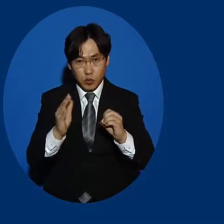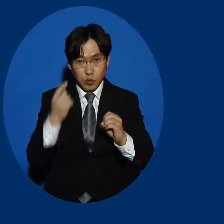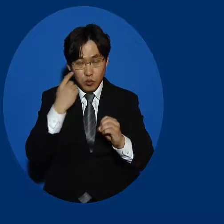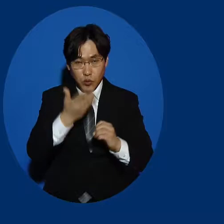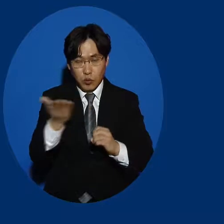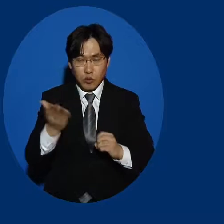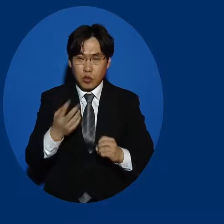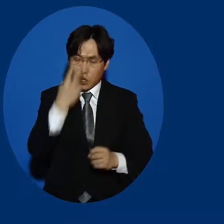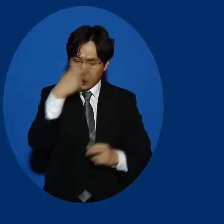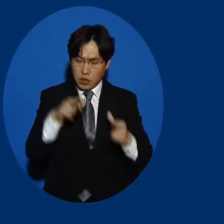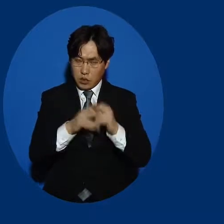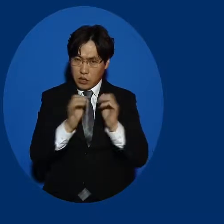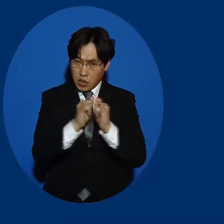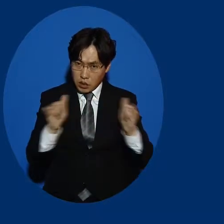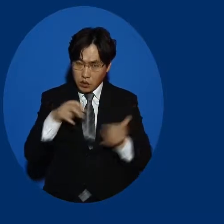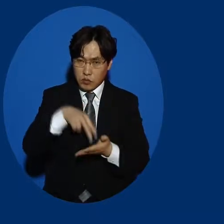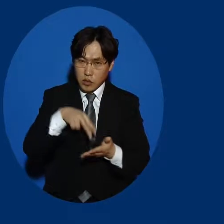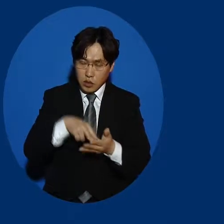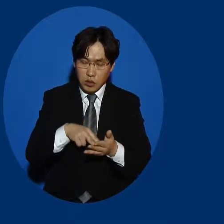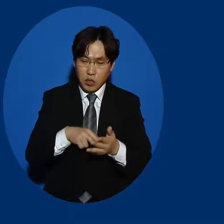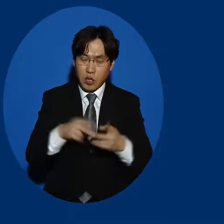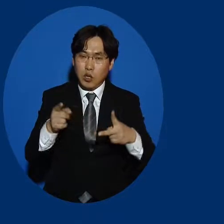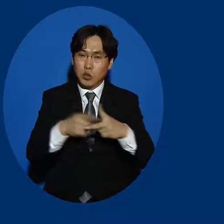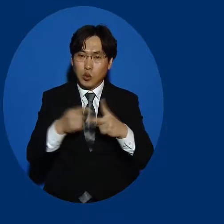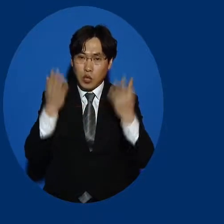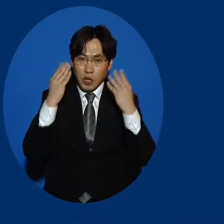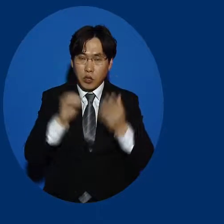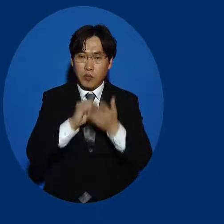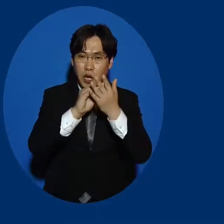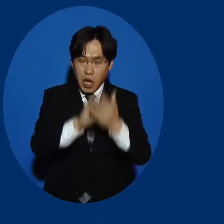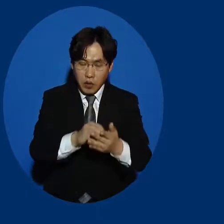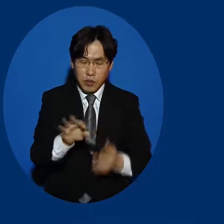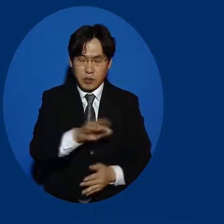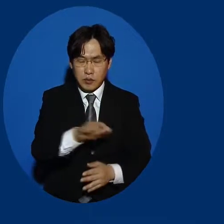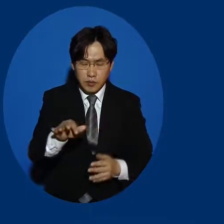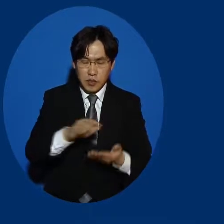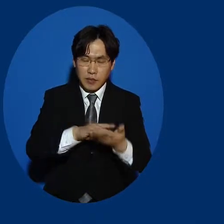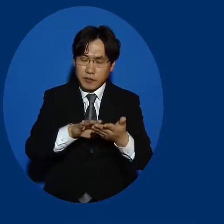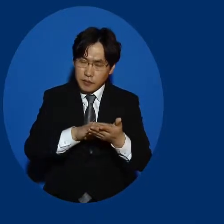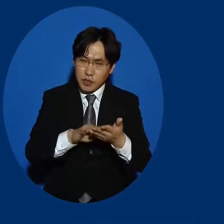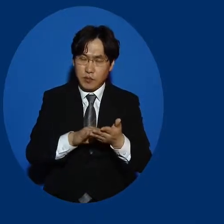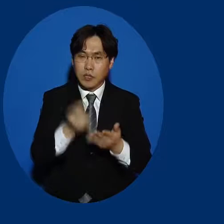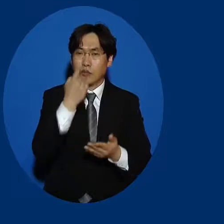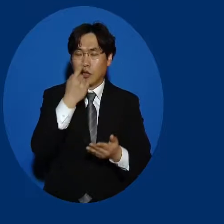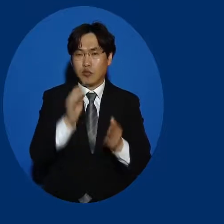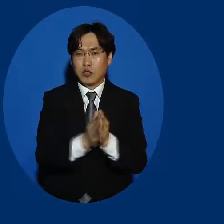그런데 시각장애인들 같은 경우는 초등학교 1학년에 가서 점자를 배우기 시작해요.